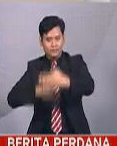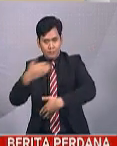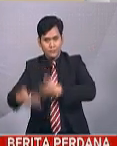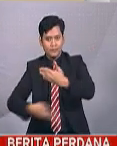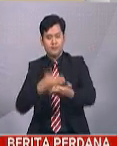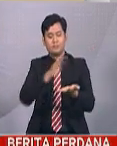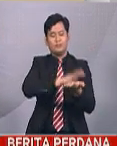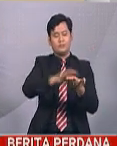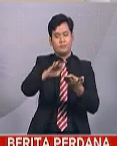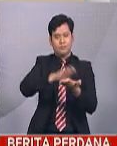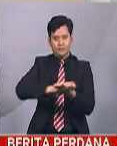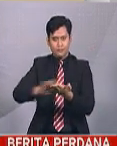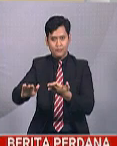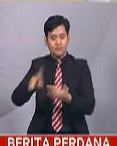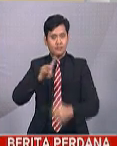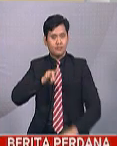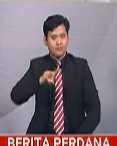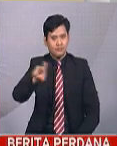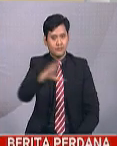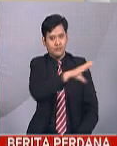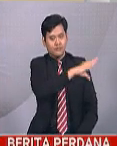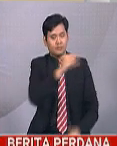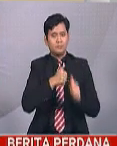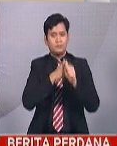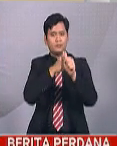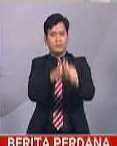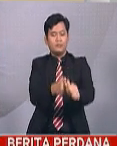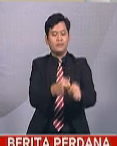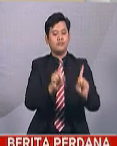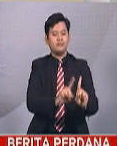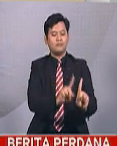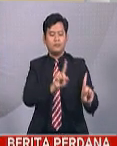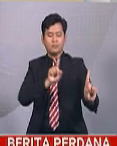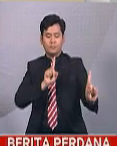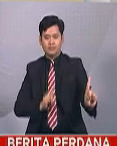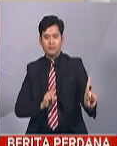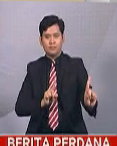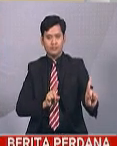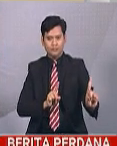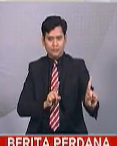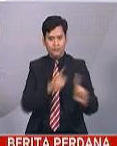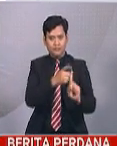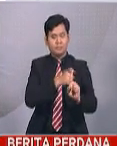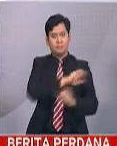nyahkuman premis dan pematuhan penjarakan sosial dalam kalangan pelanggan.